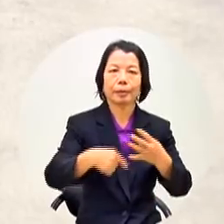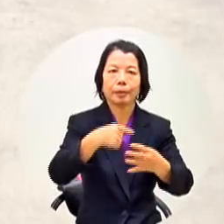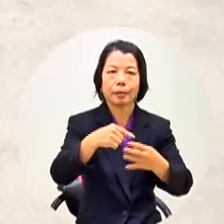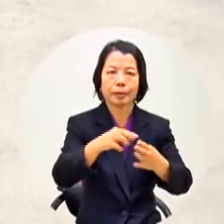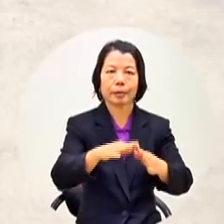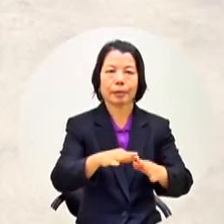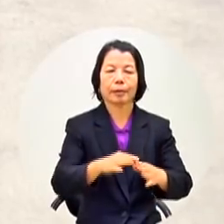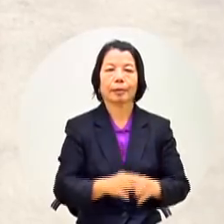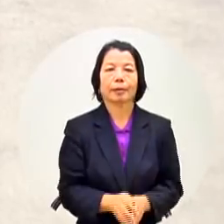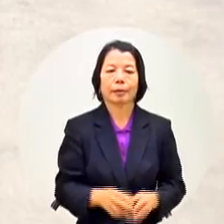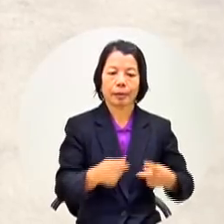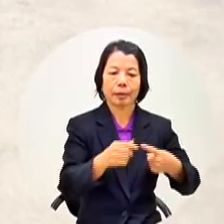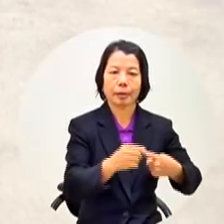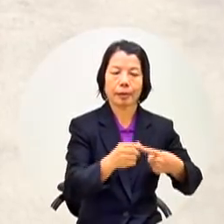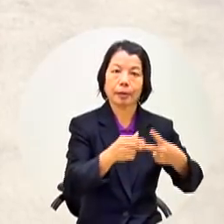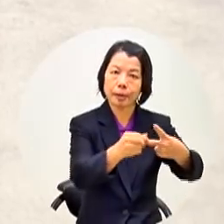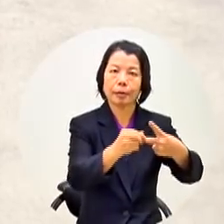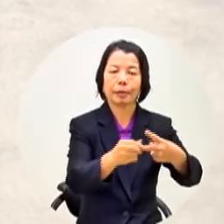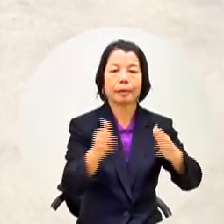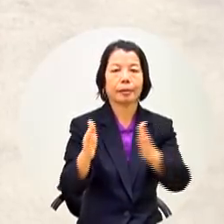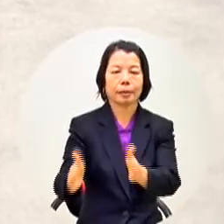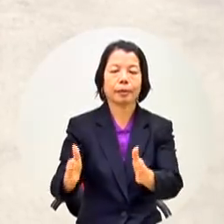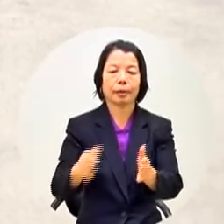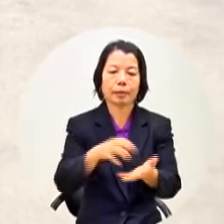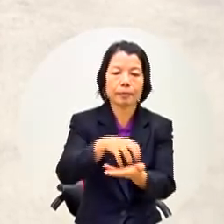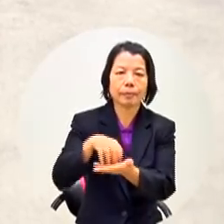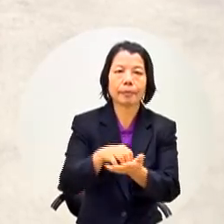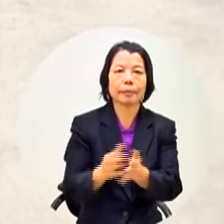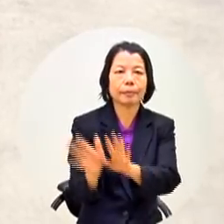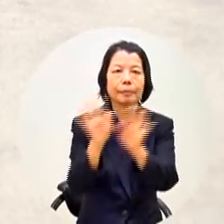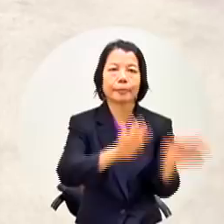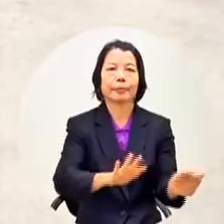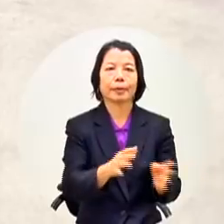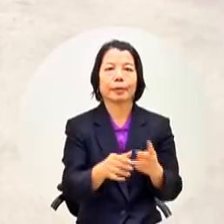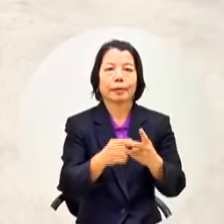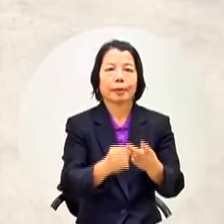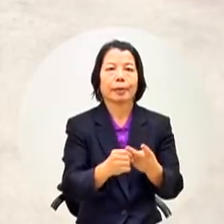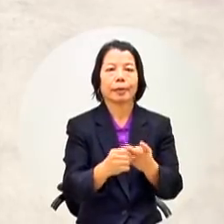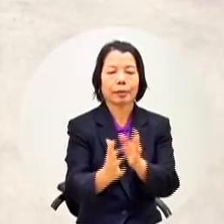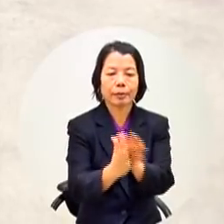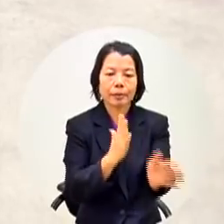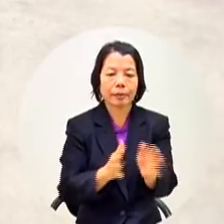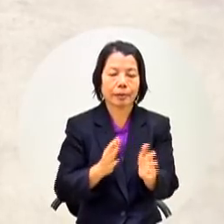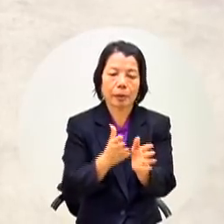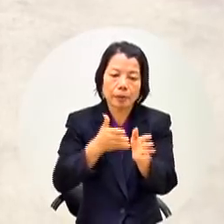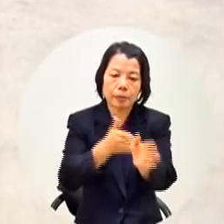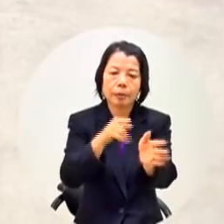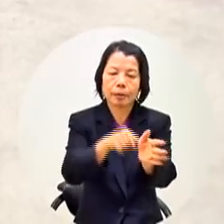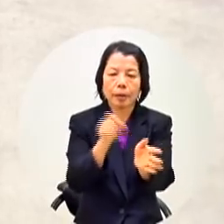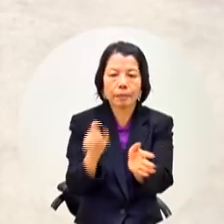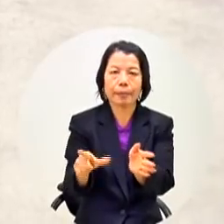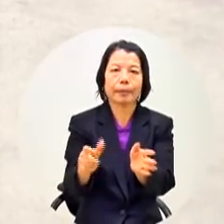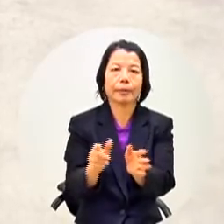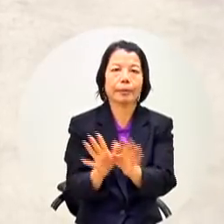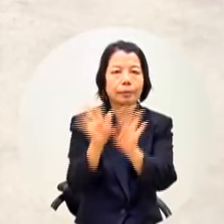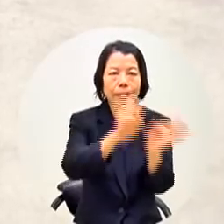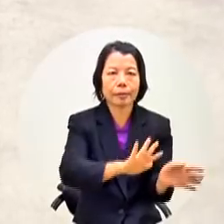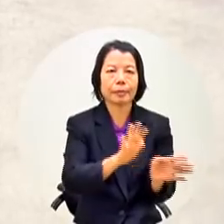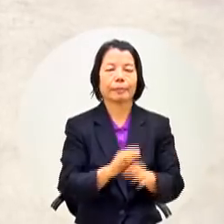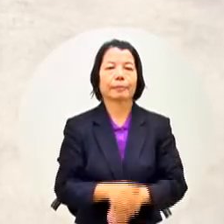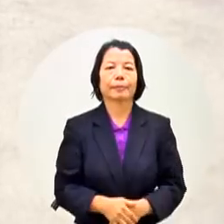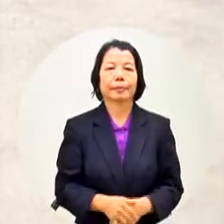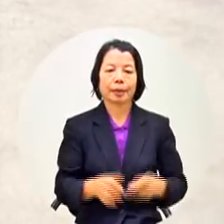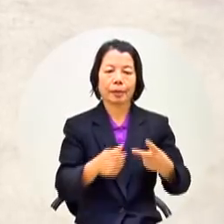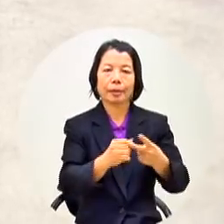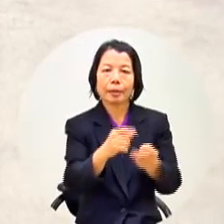办理的情况，第三阶就是有关列车购置一个专案的一个说明。那第一部分有关缘起部分。本计划总建设经费